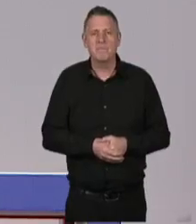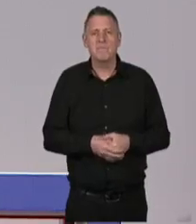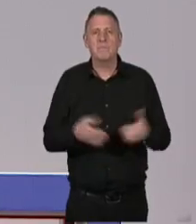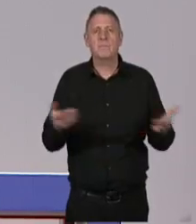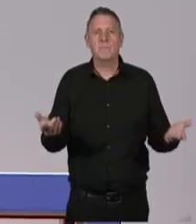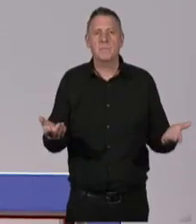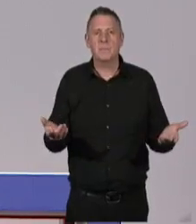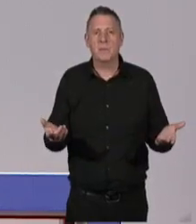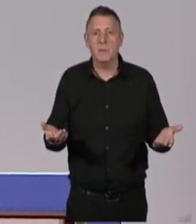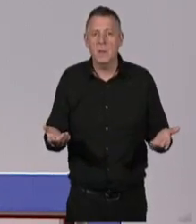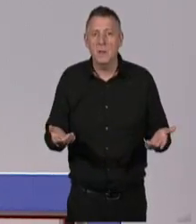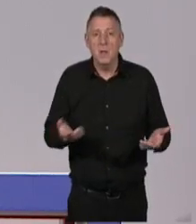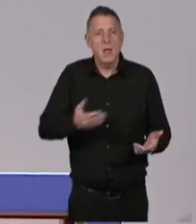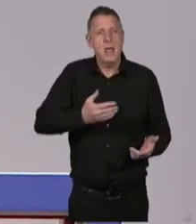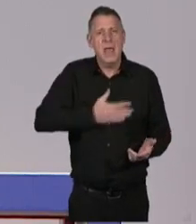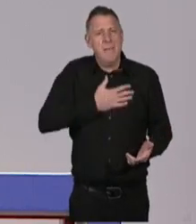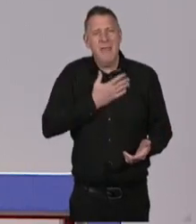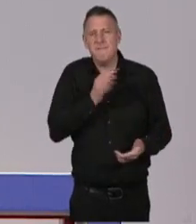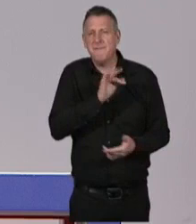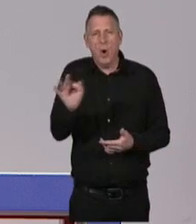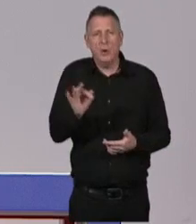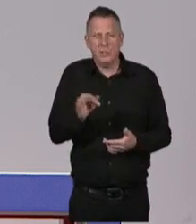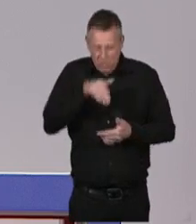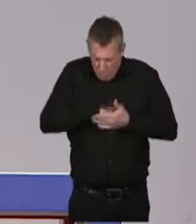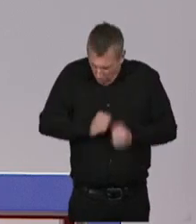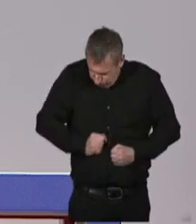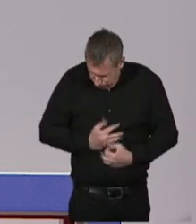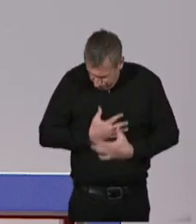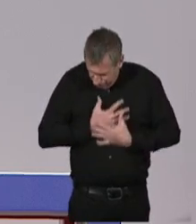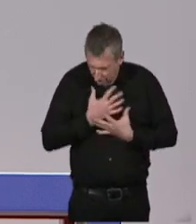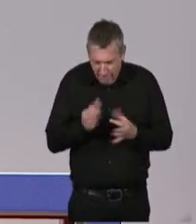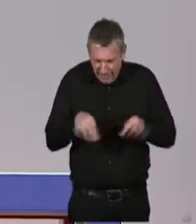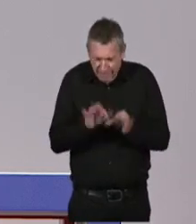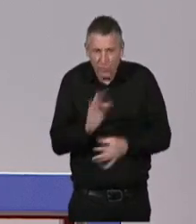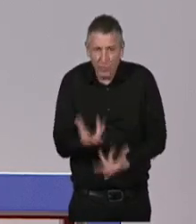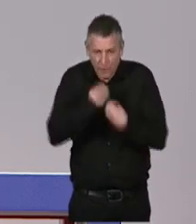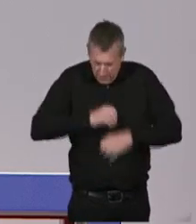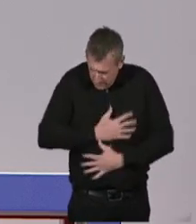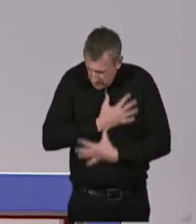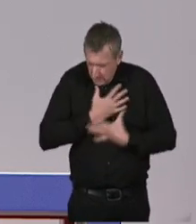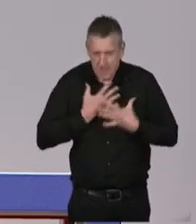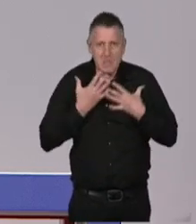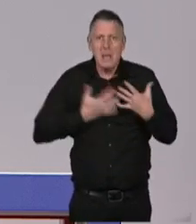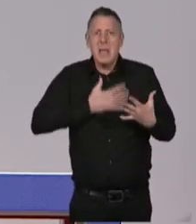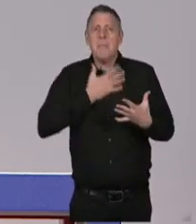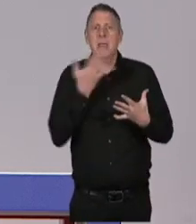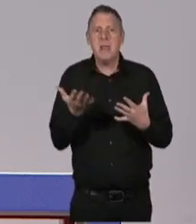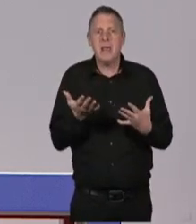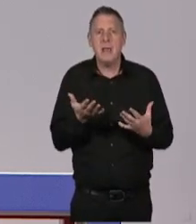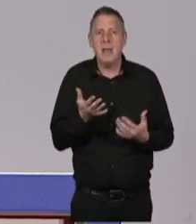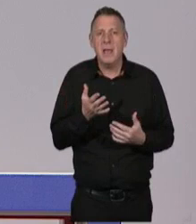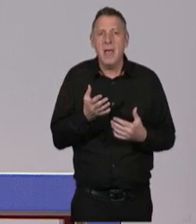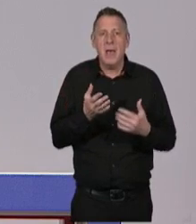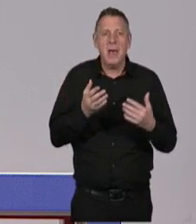Aimer la France, l'aimer viscéralement, c'est aussi aimer sa nature.